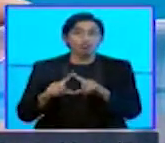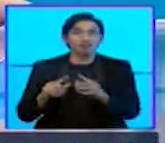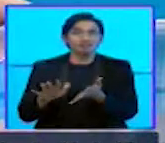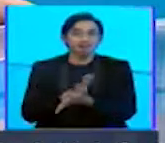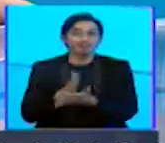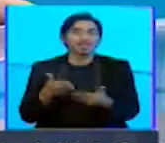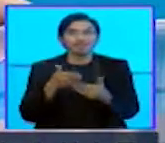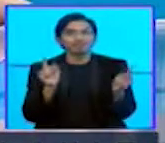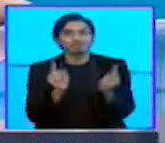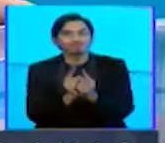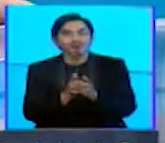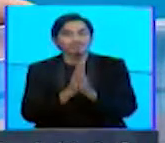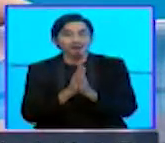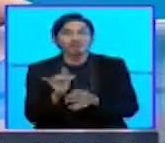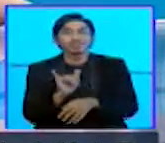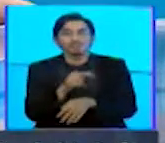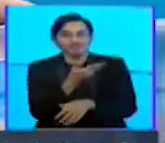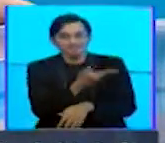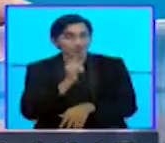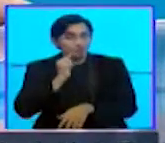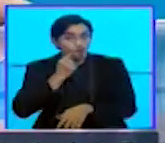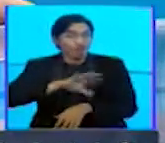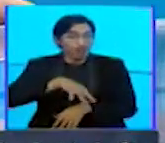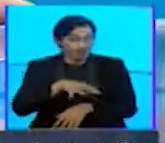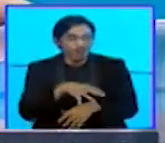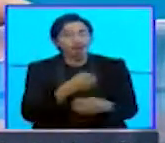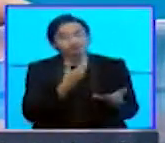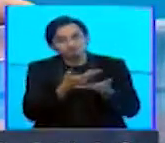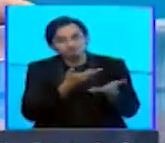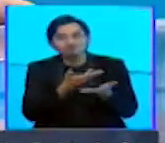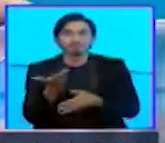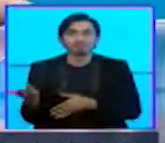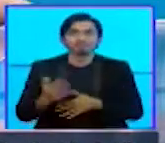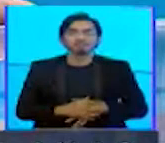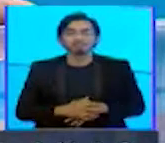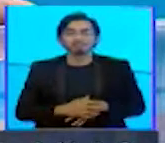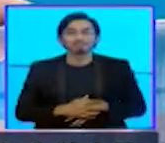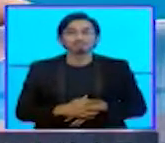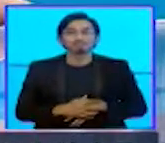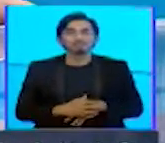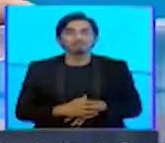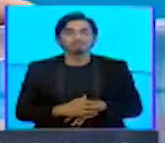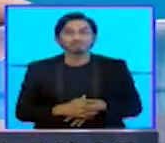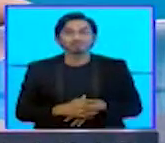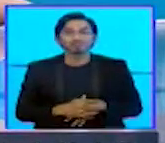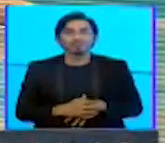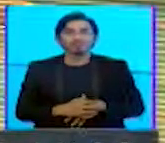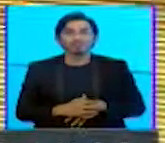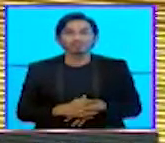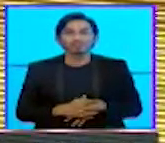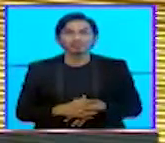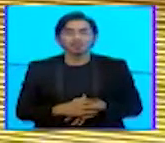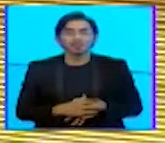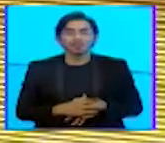Lebaran bersama Menparekraf Sandiaga Uno dan keluarga. Dan berikut Lebaran bersama Sandiaga Uno. Pemirsa,